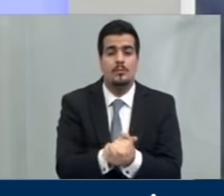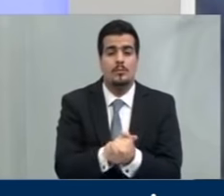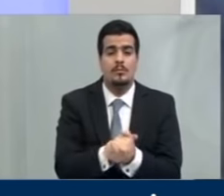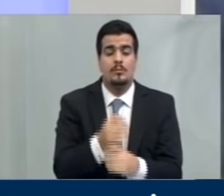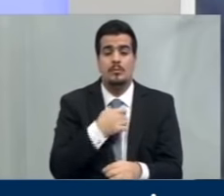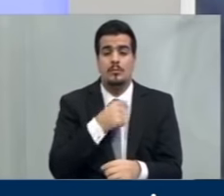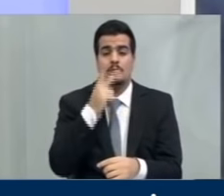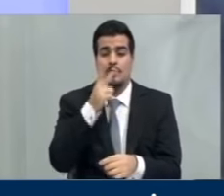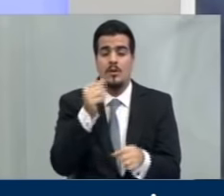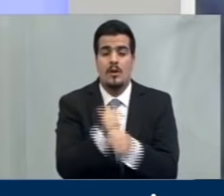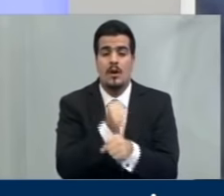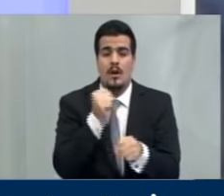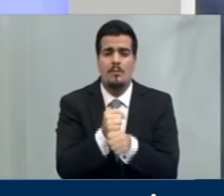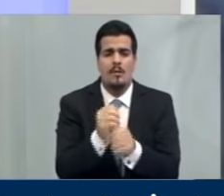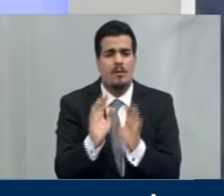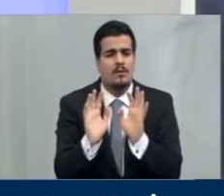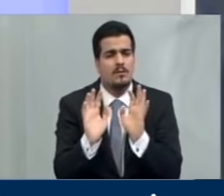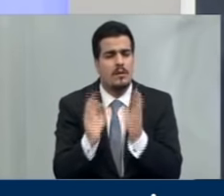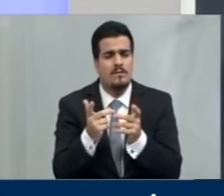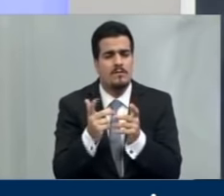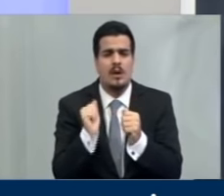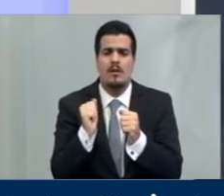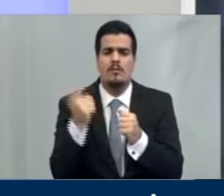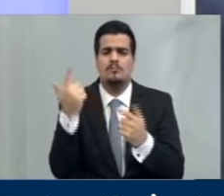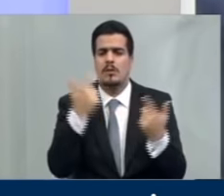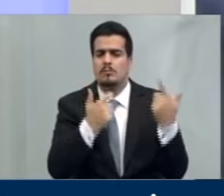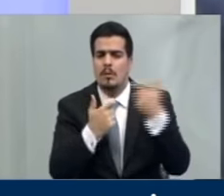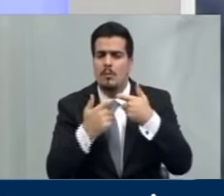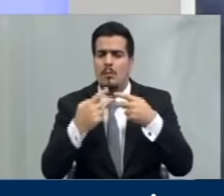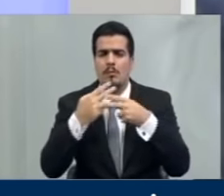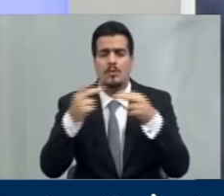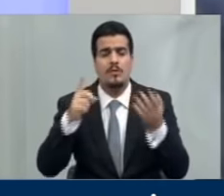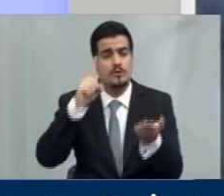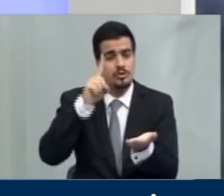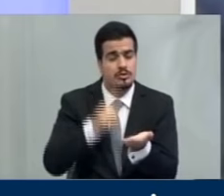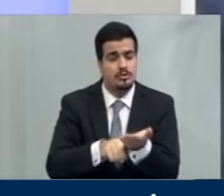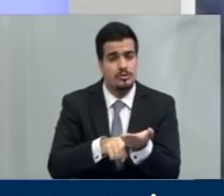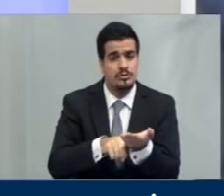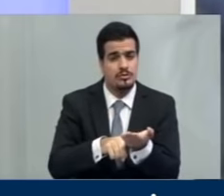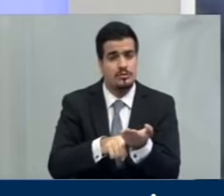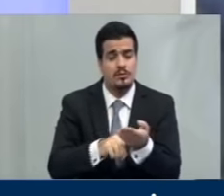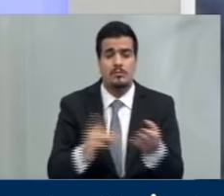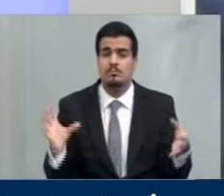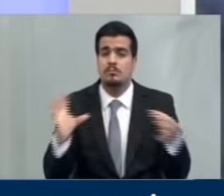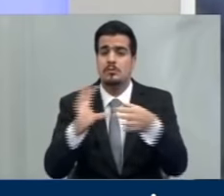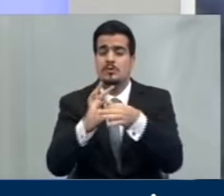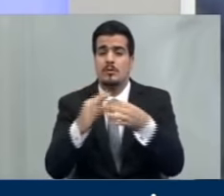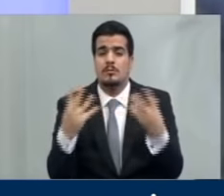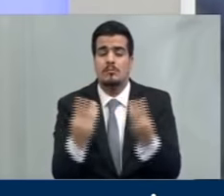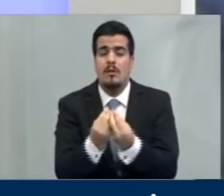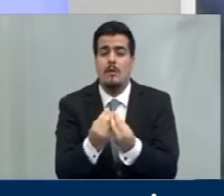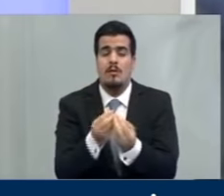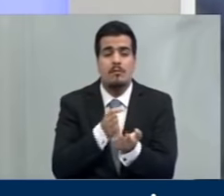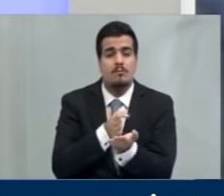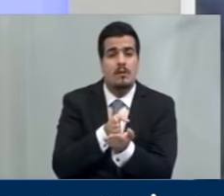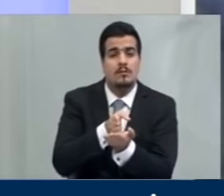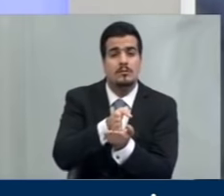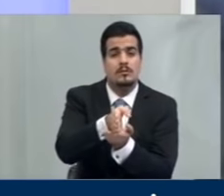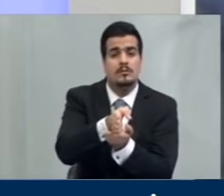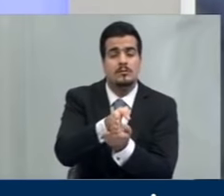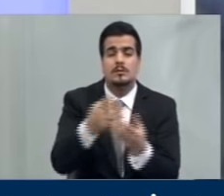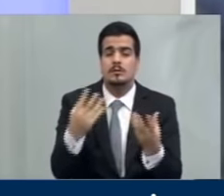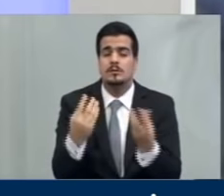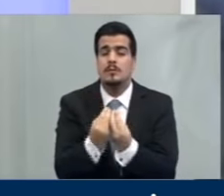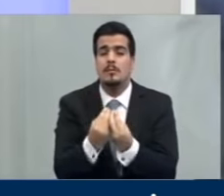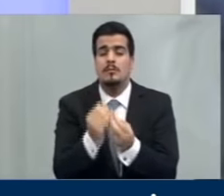عندما تقوم بأي عمليات هي بالحقيقة جزء يسير جدا مما